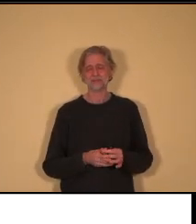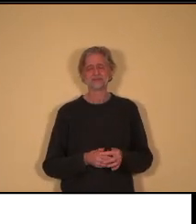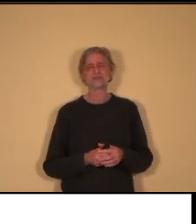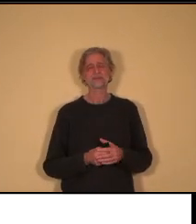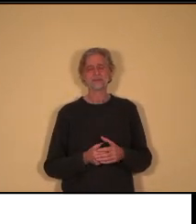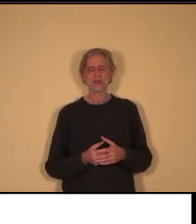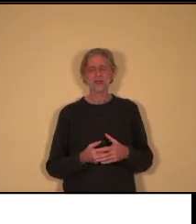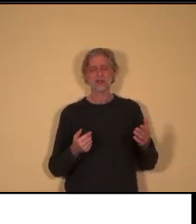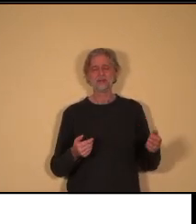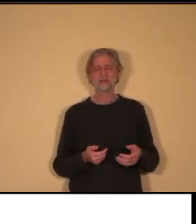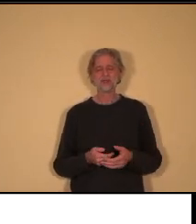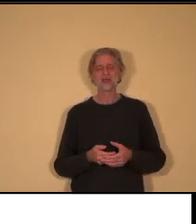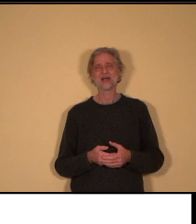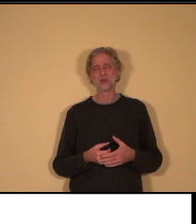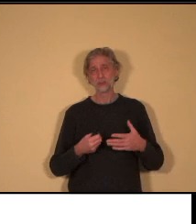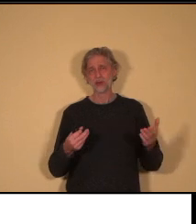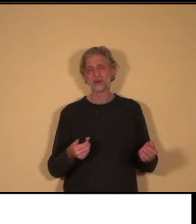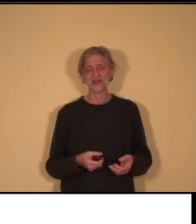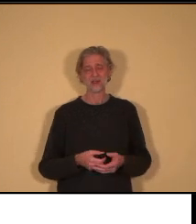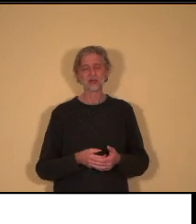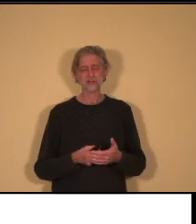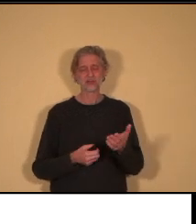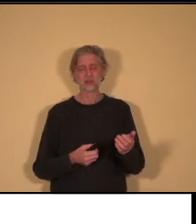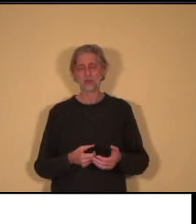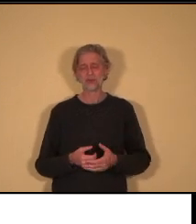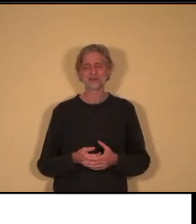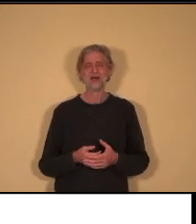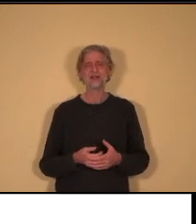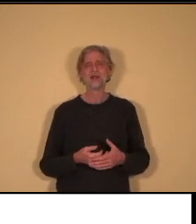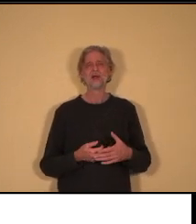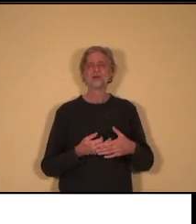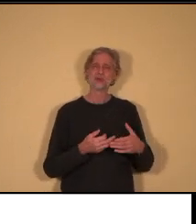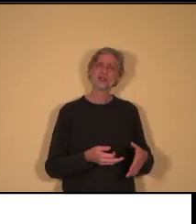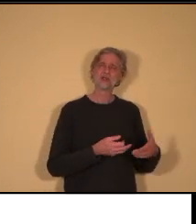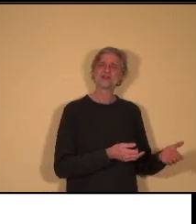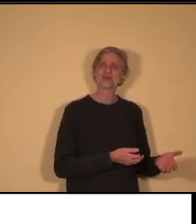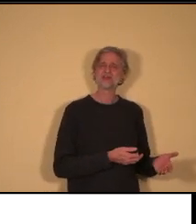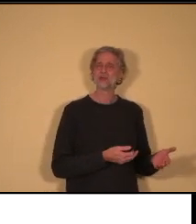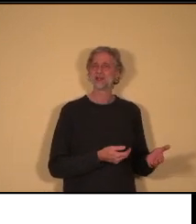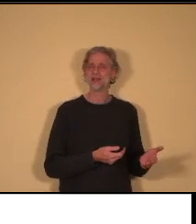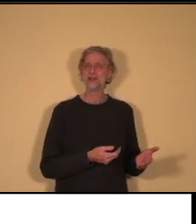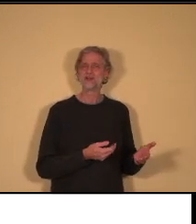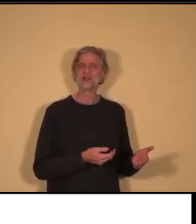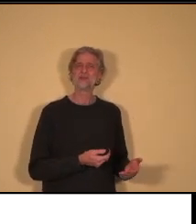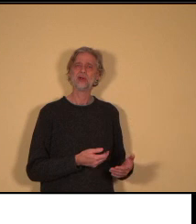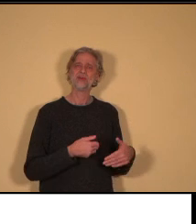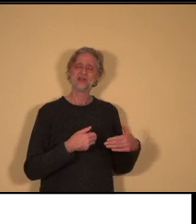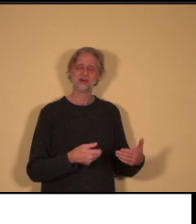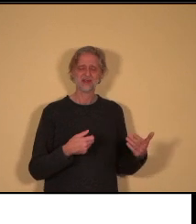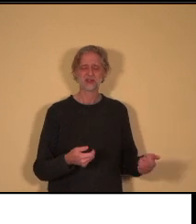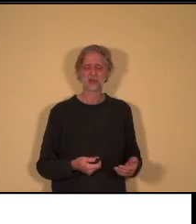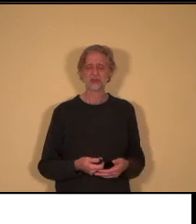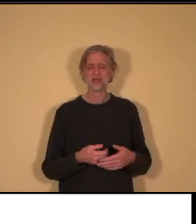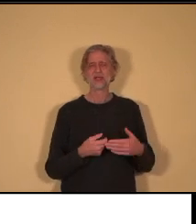kann. Für diese Reaktion brauchen wir Wasserstoff, ist ja oben gezeigt. Und natürlich ist das Ganze nur dann sinnvoll, wenn